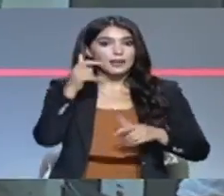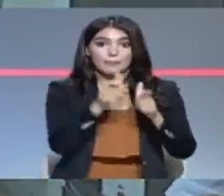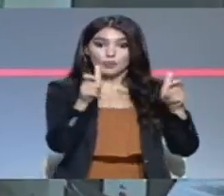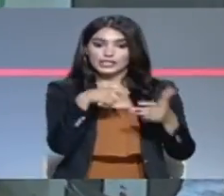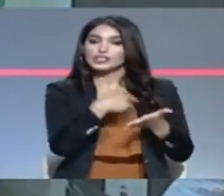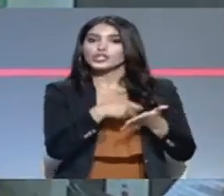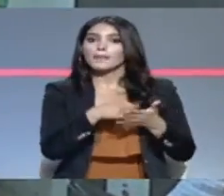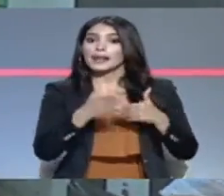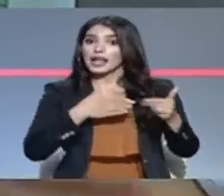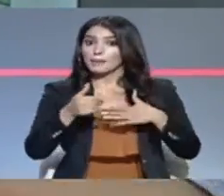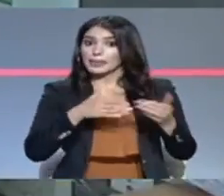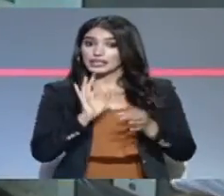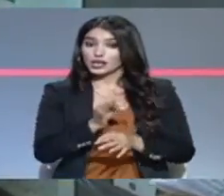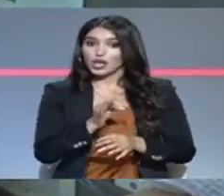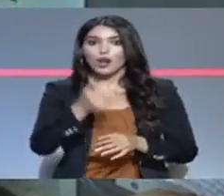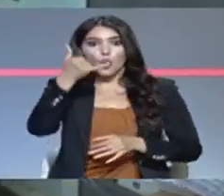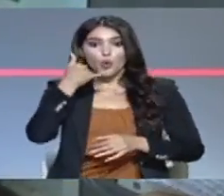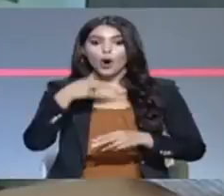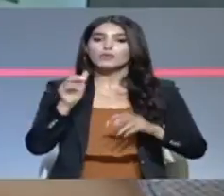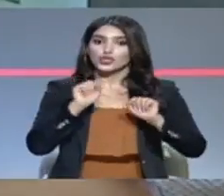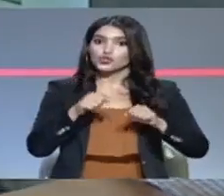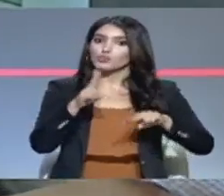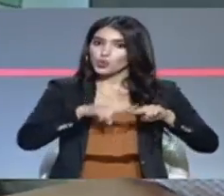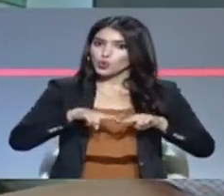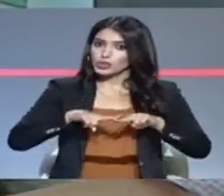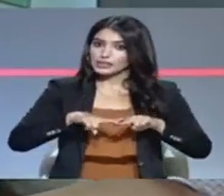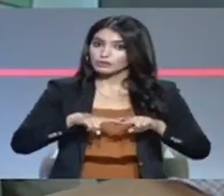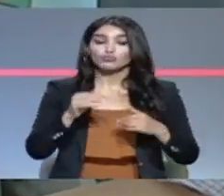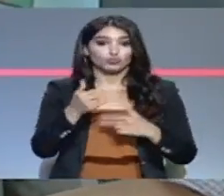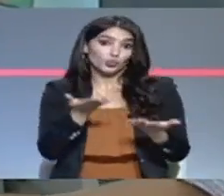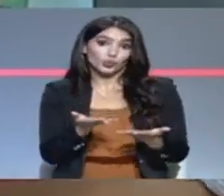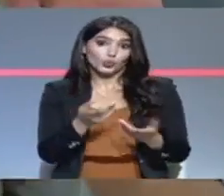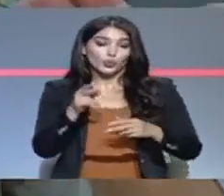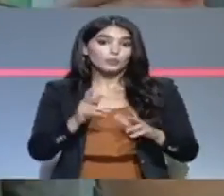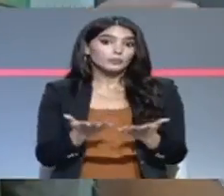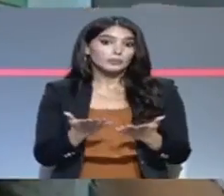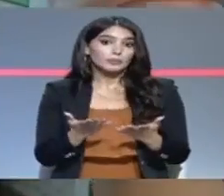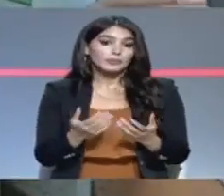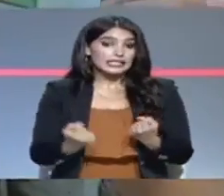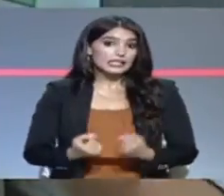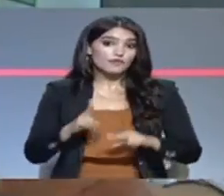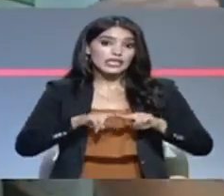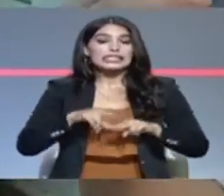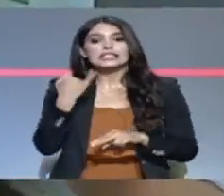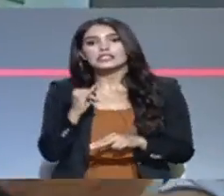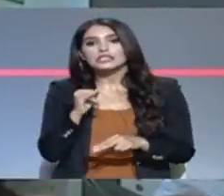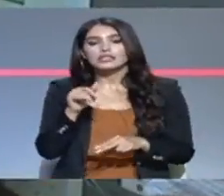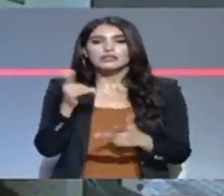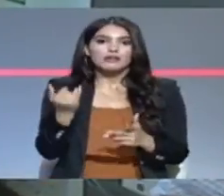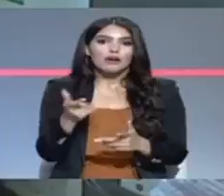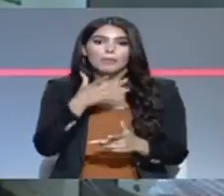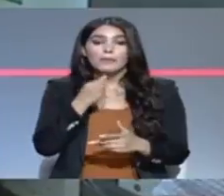بين المستهلك وما بين معناها التاجر، ما بين المصنع. فهمني ولا؟ هذا إذا كان في صورة ما كان